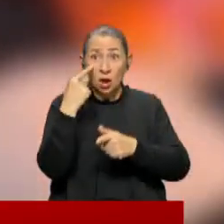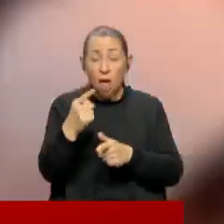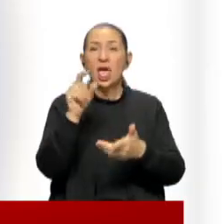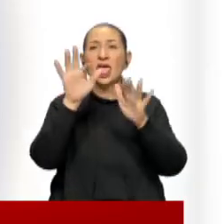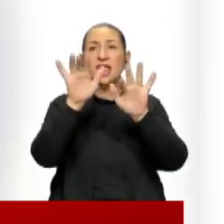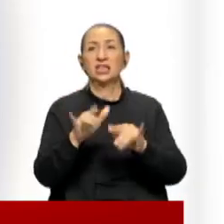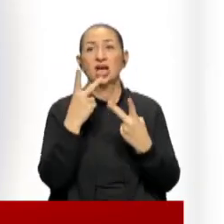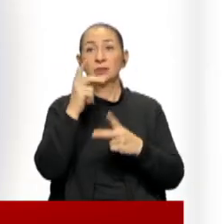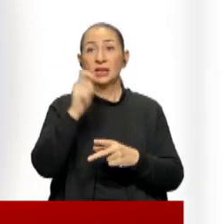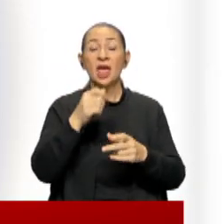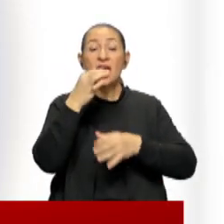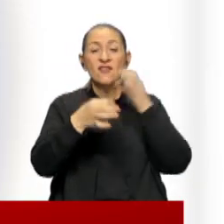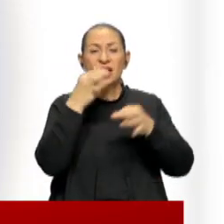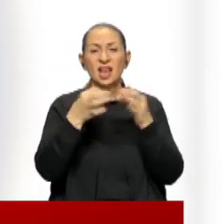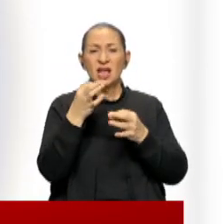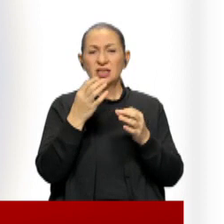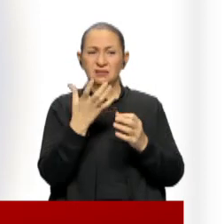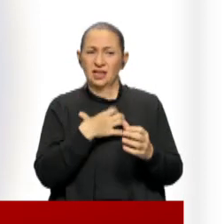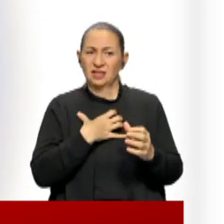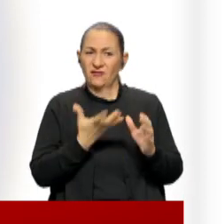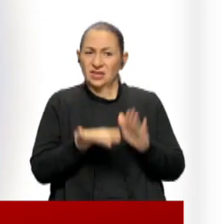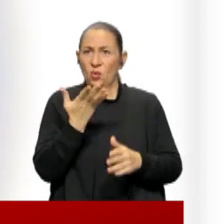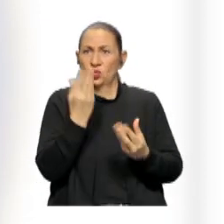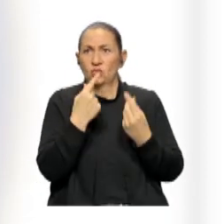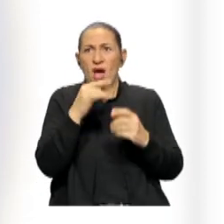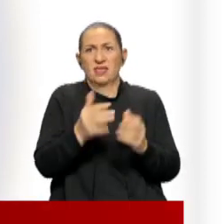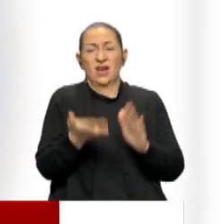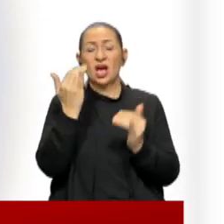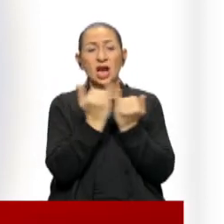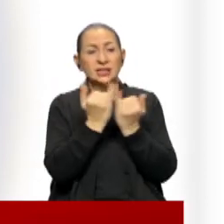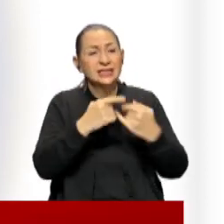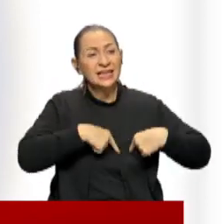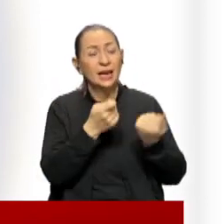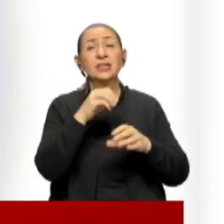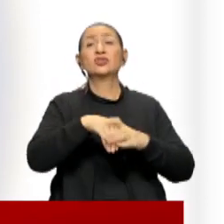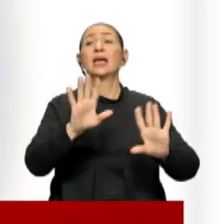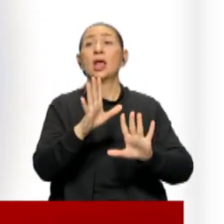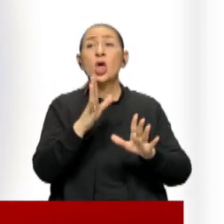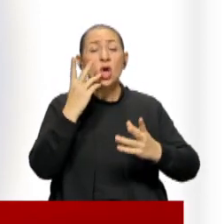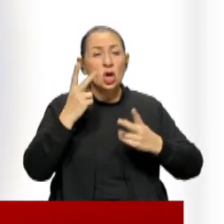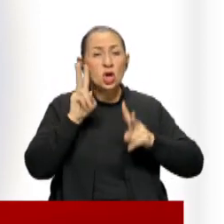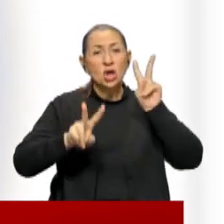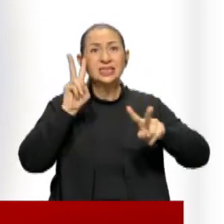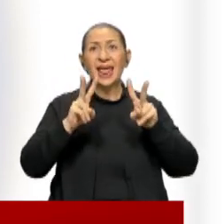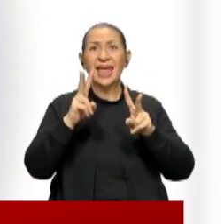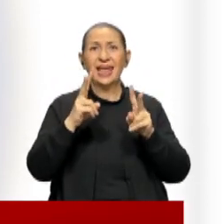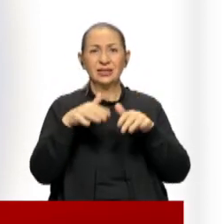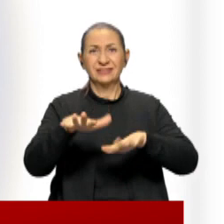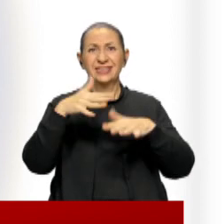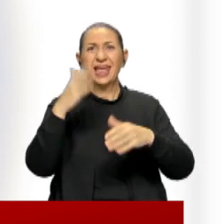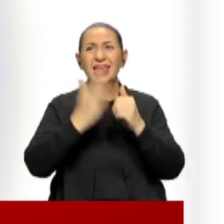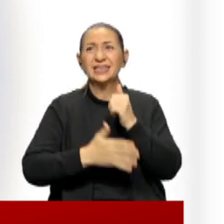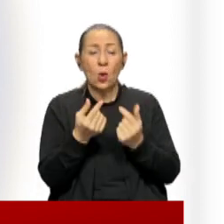yazılı açıklama yaptı. İfadelerin kastını aştığını söyledi. Kardeşlerimizi incitmek için değil, gösteri yasağını hatırlatmak için